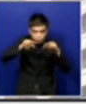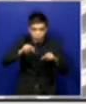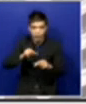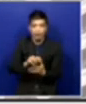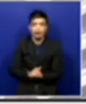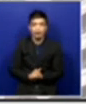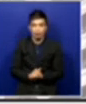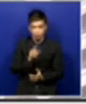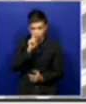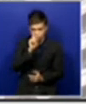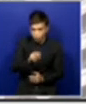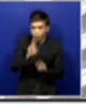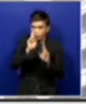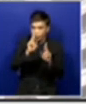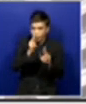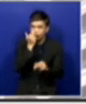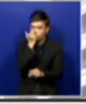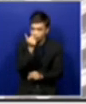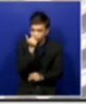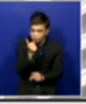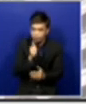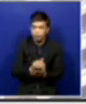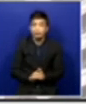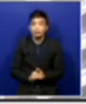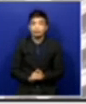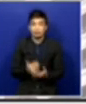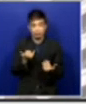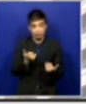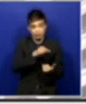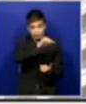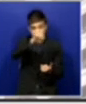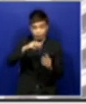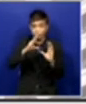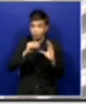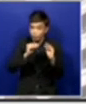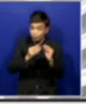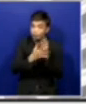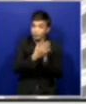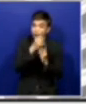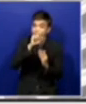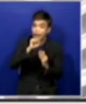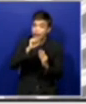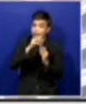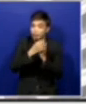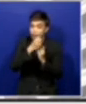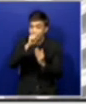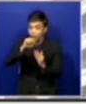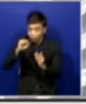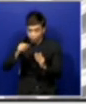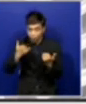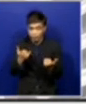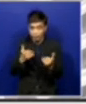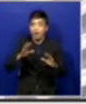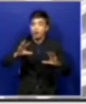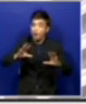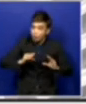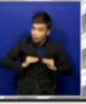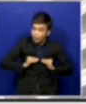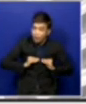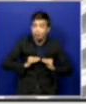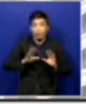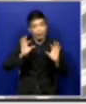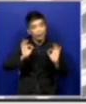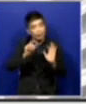างให้มากที่สุดสภาแห่งนี้อาจจะยอมนะครับอาจจะยอมอยู่ที่ 4-5 หมื่นล้านที่ท่านบอกว่า3